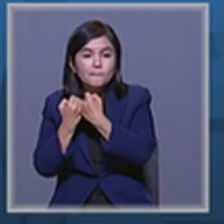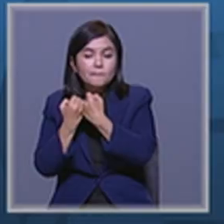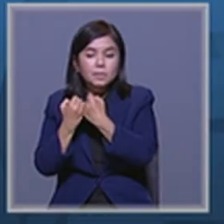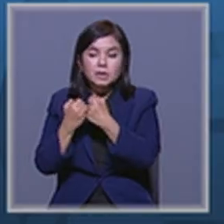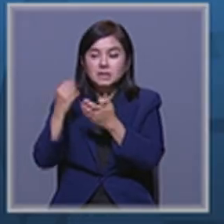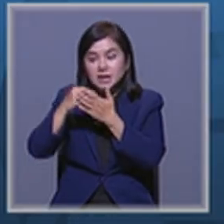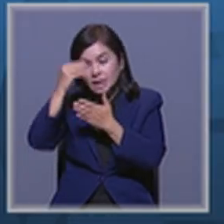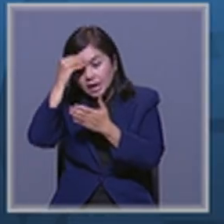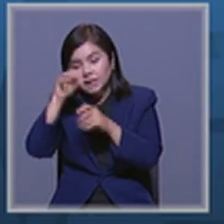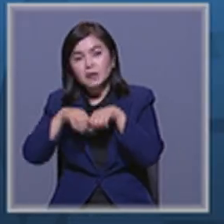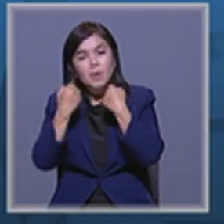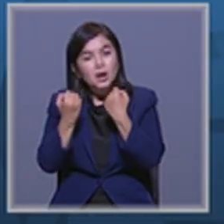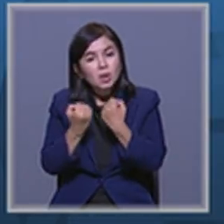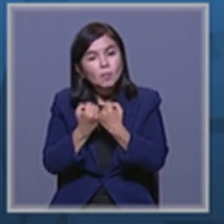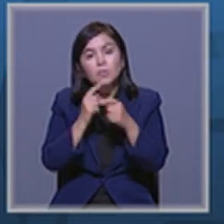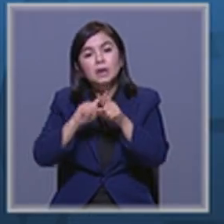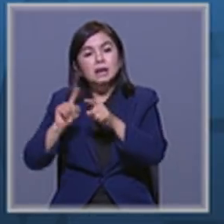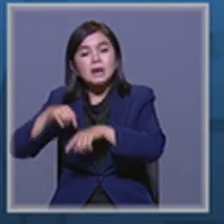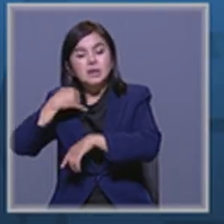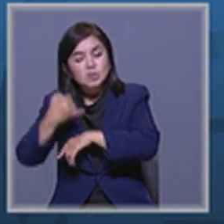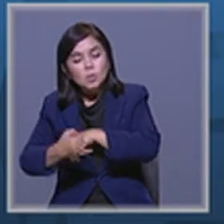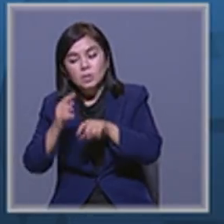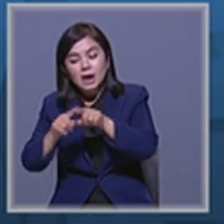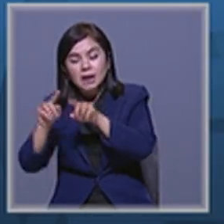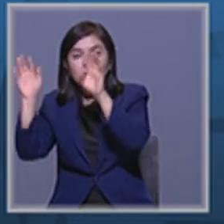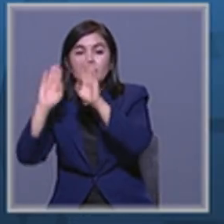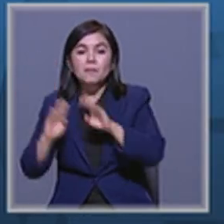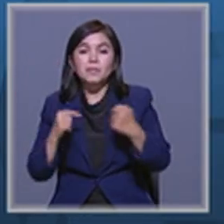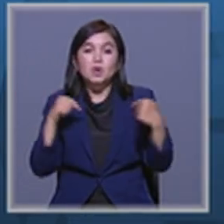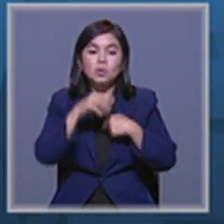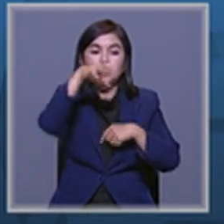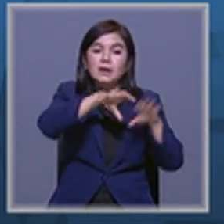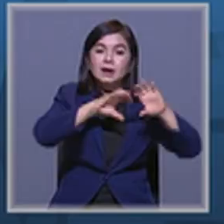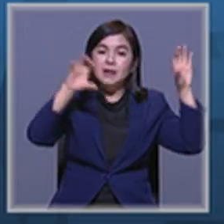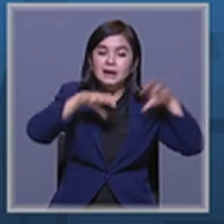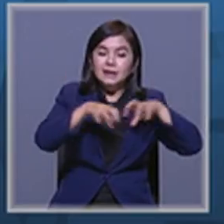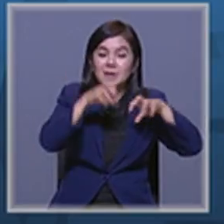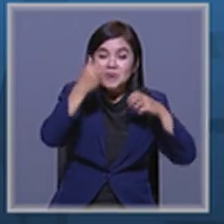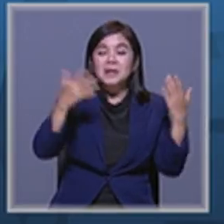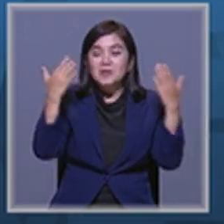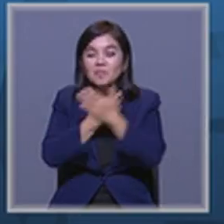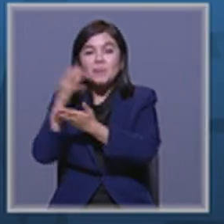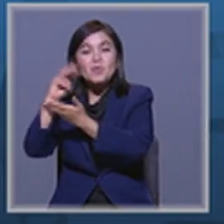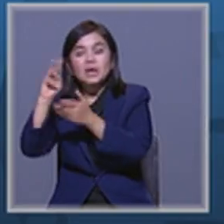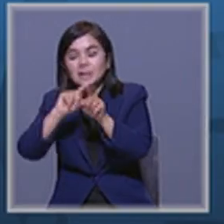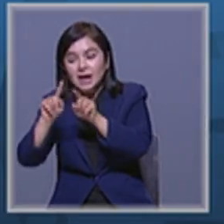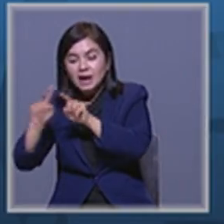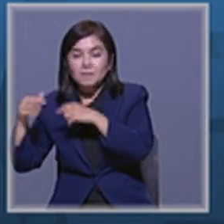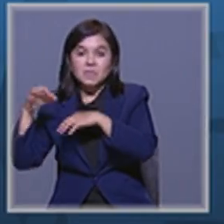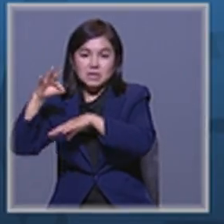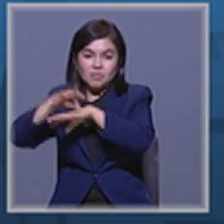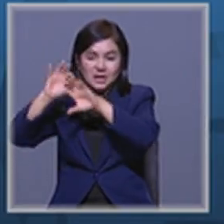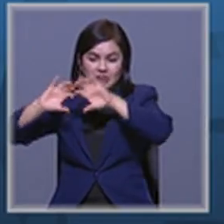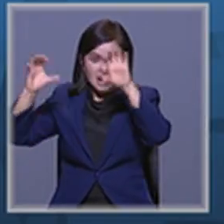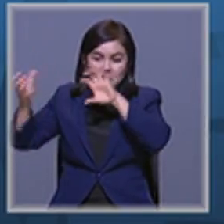เก่าจัดในนามรุ่นนะครับมันก็จะแฝงกันไปจนเดี๋ยวนี้ครับ มีข้าราชการผู้ใหญ่ท่านแจ้ง